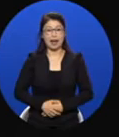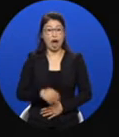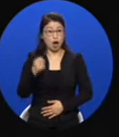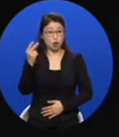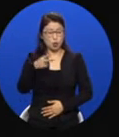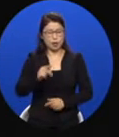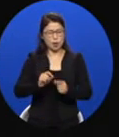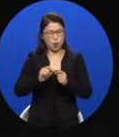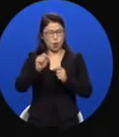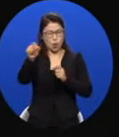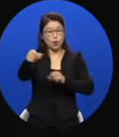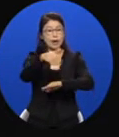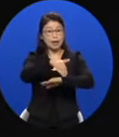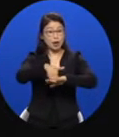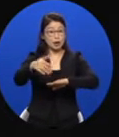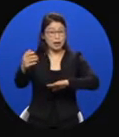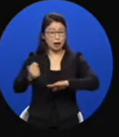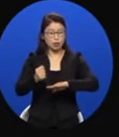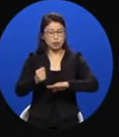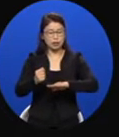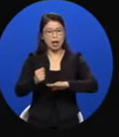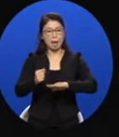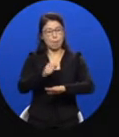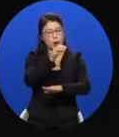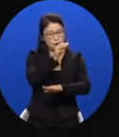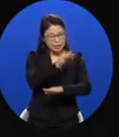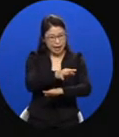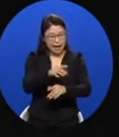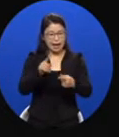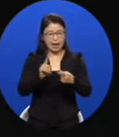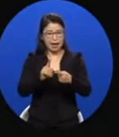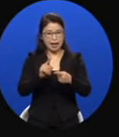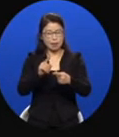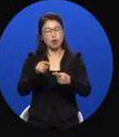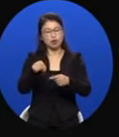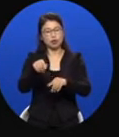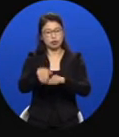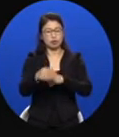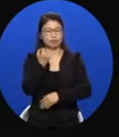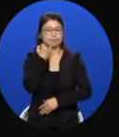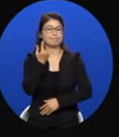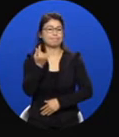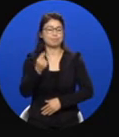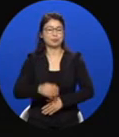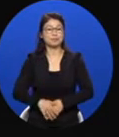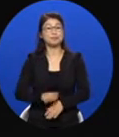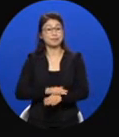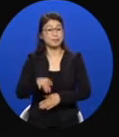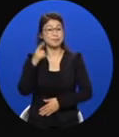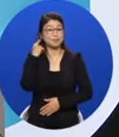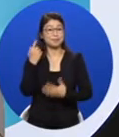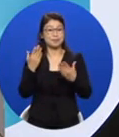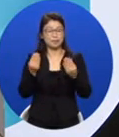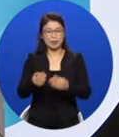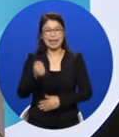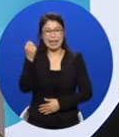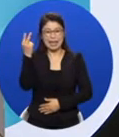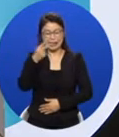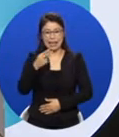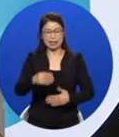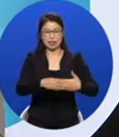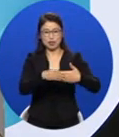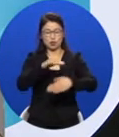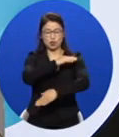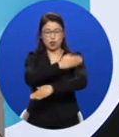또한 장기적으로는 장기 매입 방식으로 가능도 하다고 봅니다. 네, 잘 들었습니다. 다시